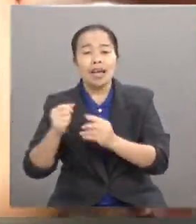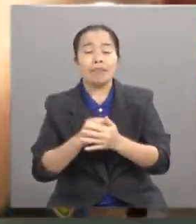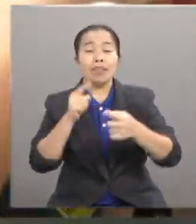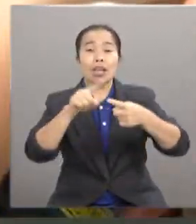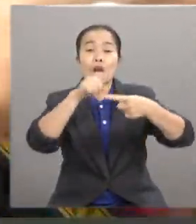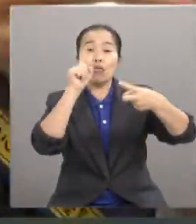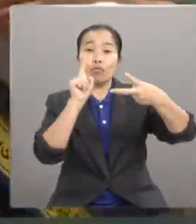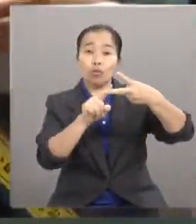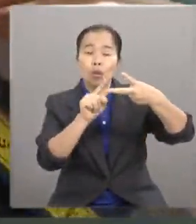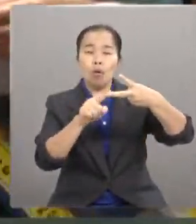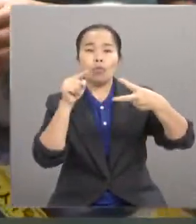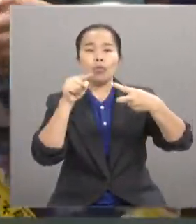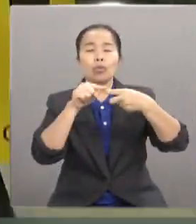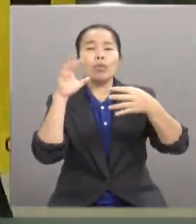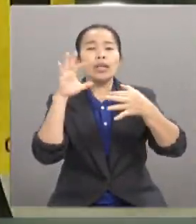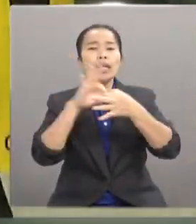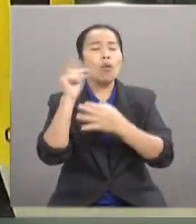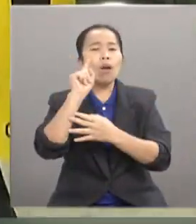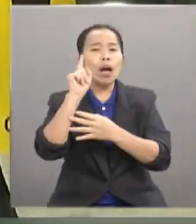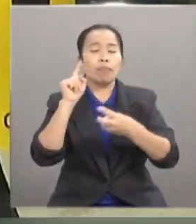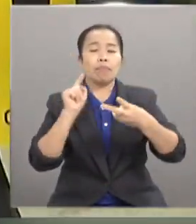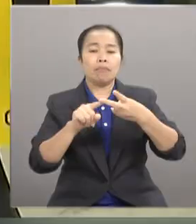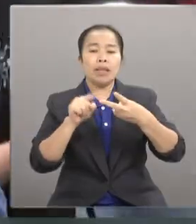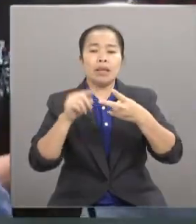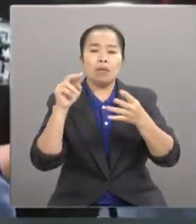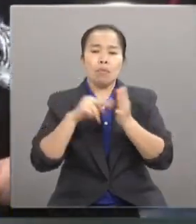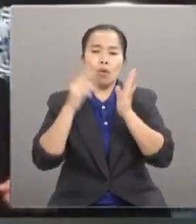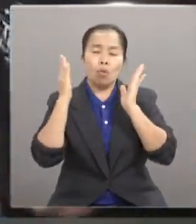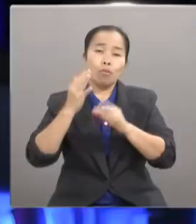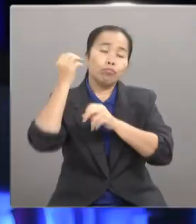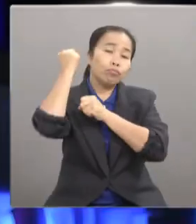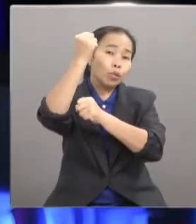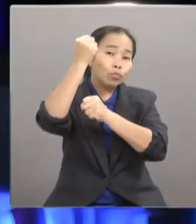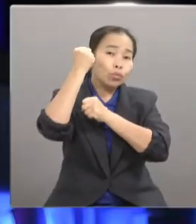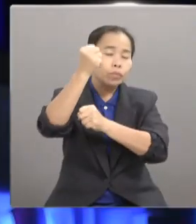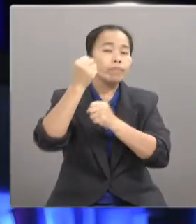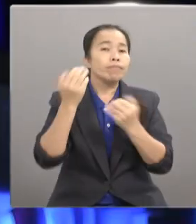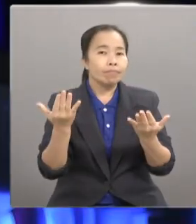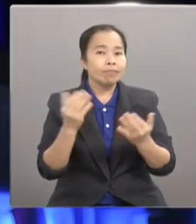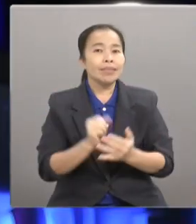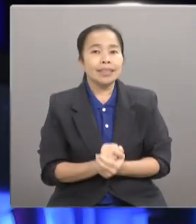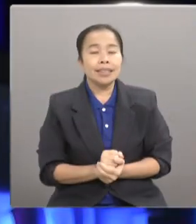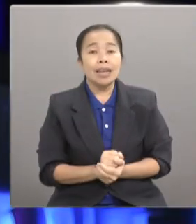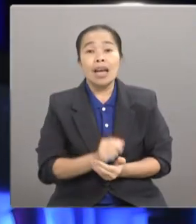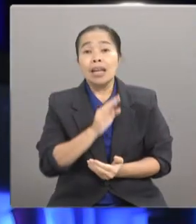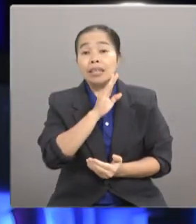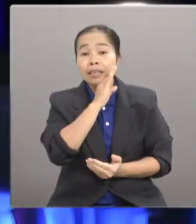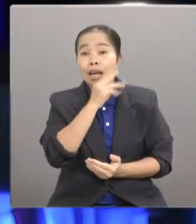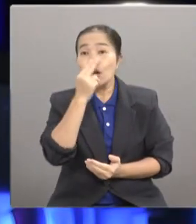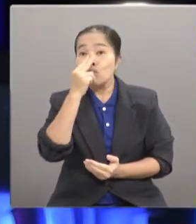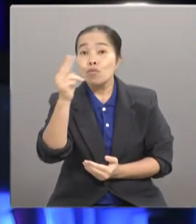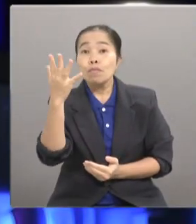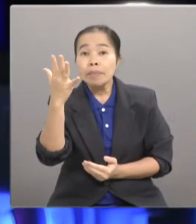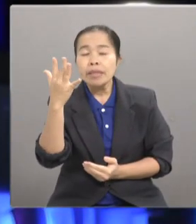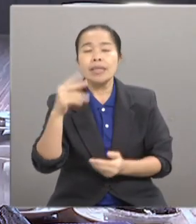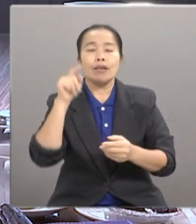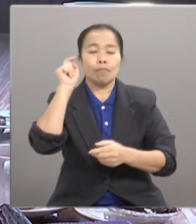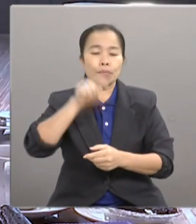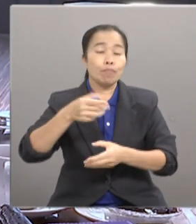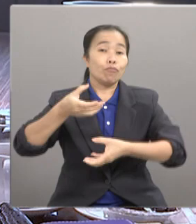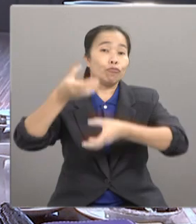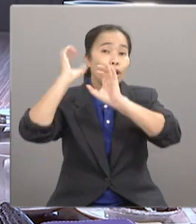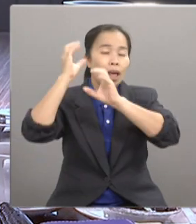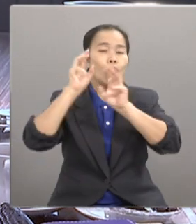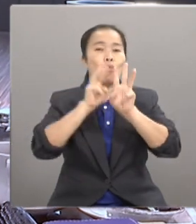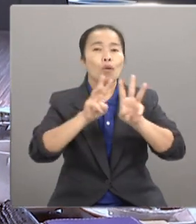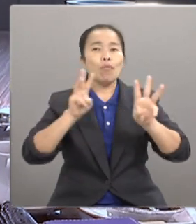ข่ว Pedroสำรบใครที่พลชมกสามาถเขไปชมยอดหลงได้ที่ www.